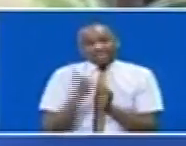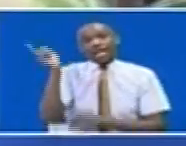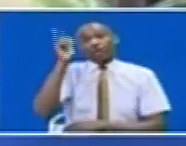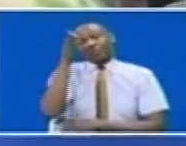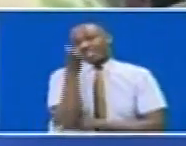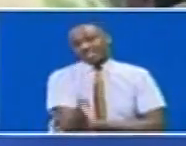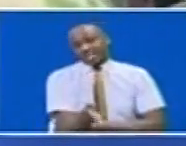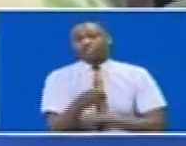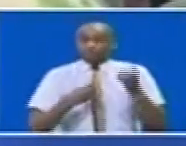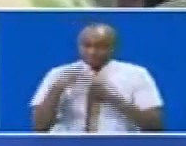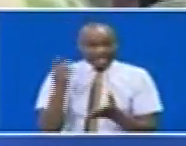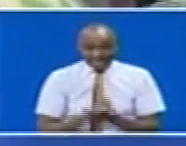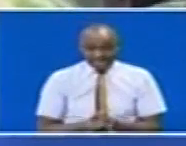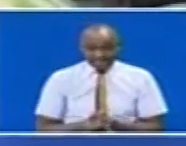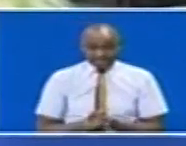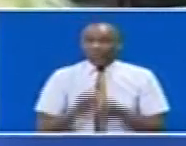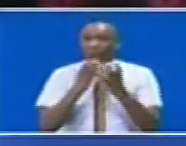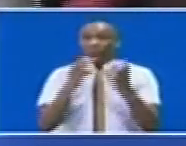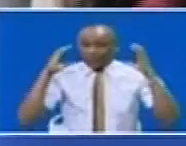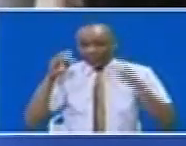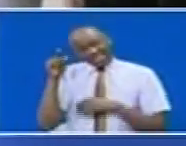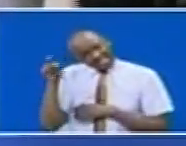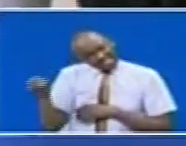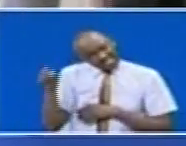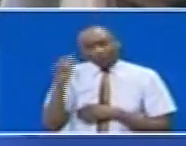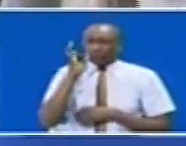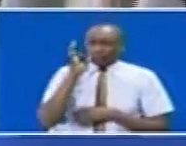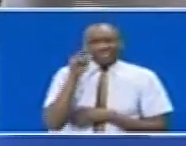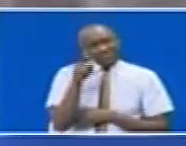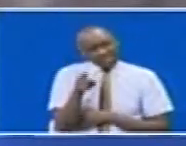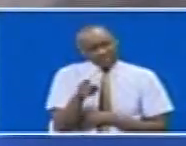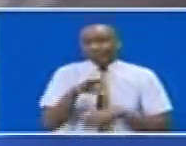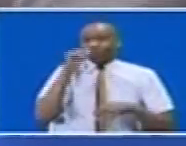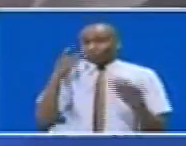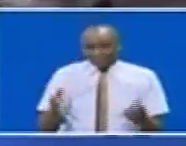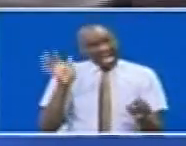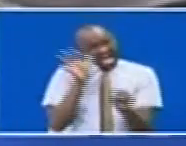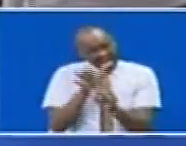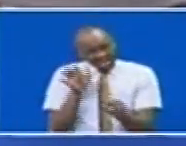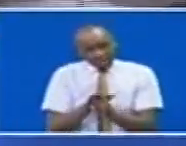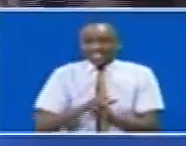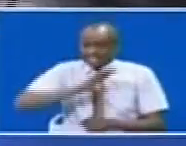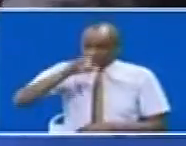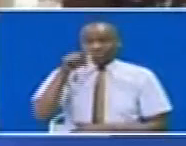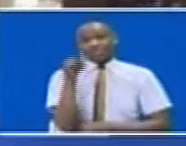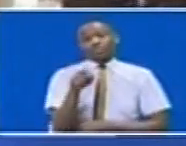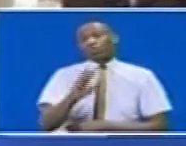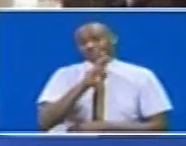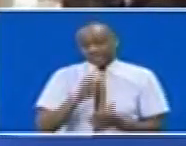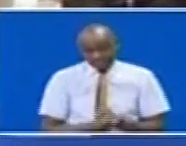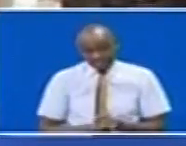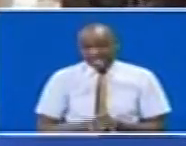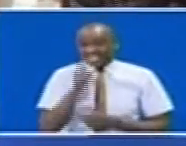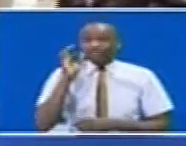Nairobi kuziuza. Tikiti maji ni miongoni mwa matunda yanayopatikana kwa wingi katika kaunti hii ya Wajir, na